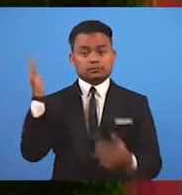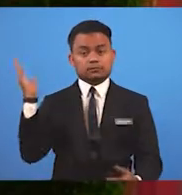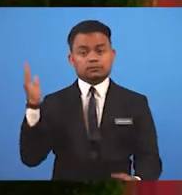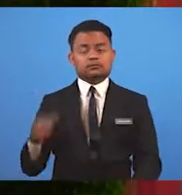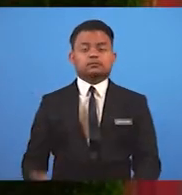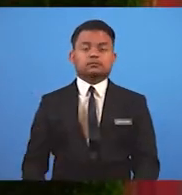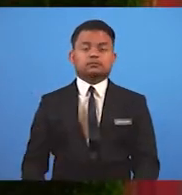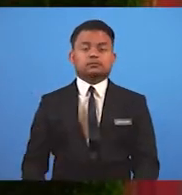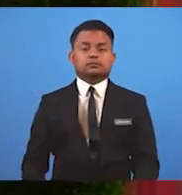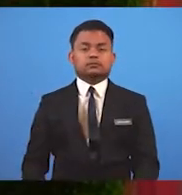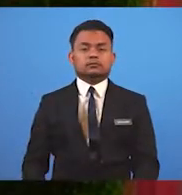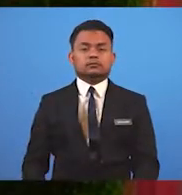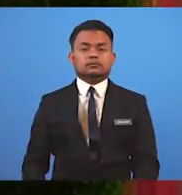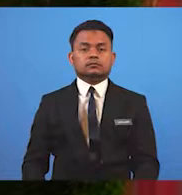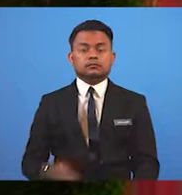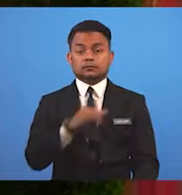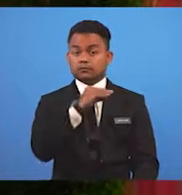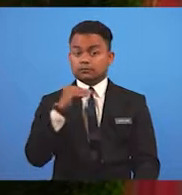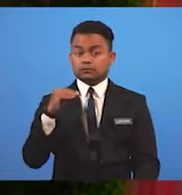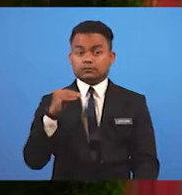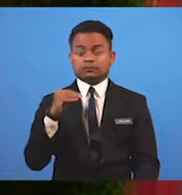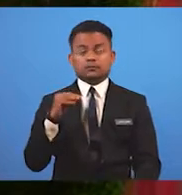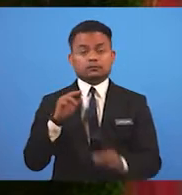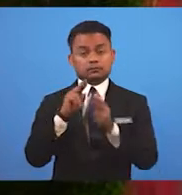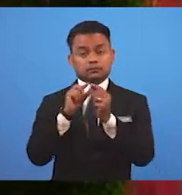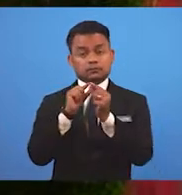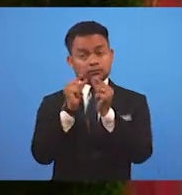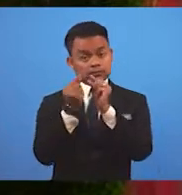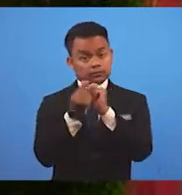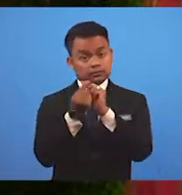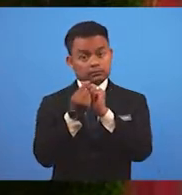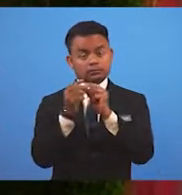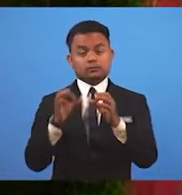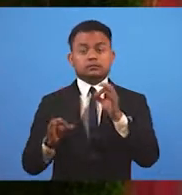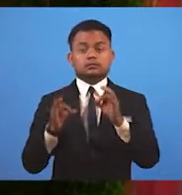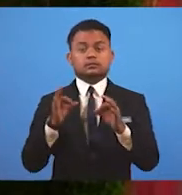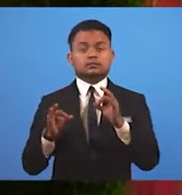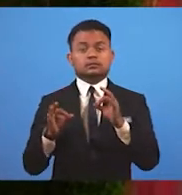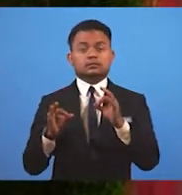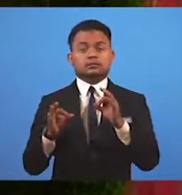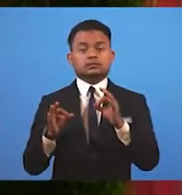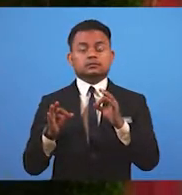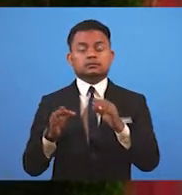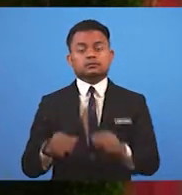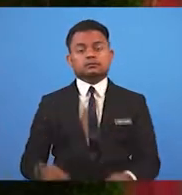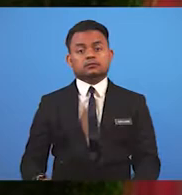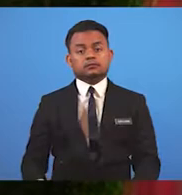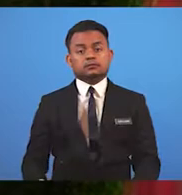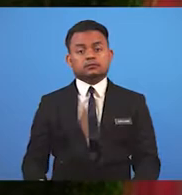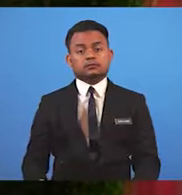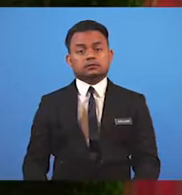sarung tangan tersebut perlulah diganti jika para pelajar ingin membuat persempelan pada kolam yang